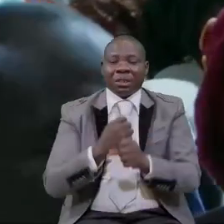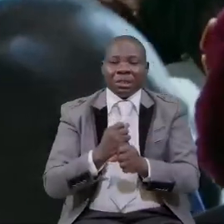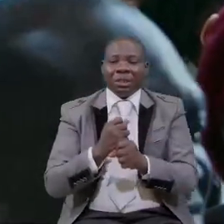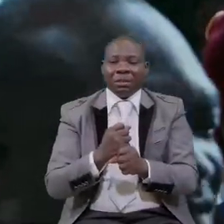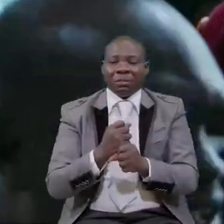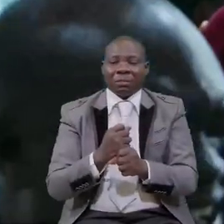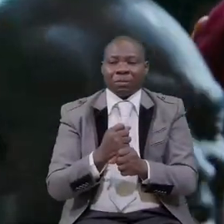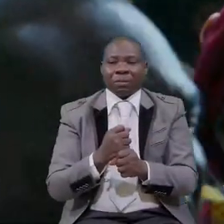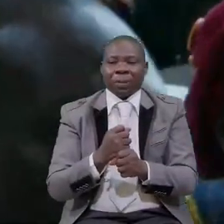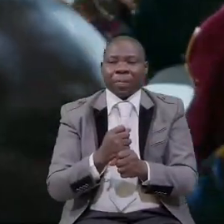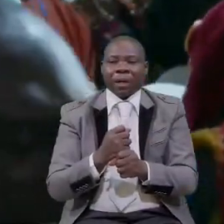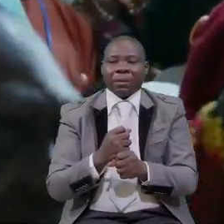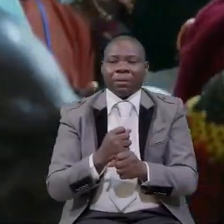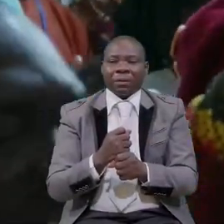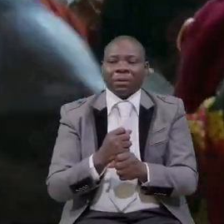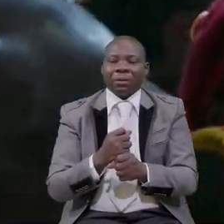Reçois.